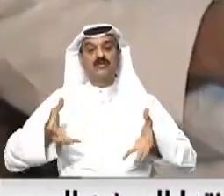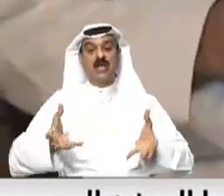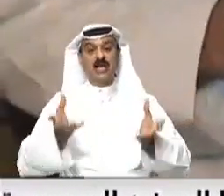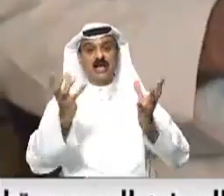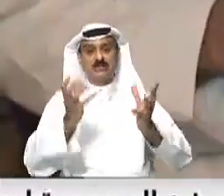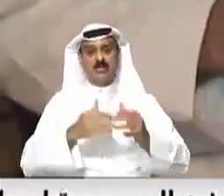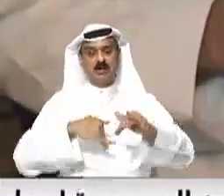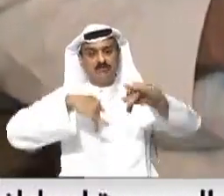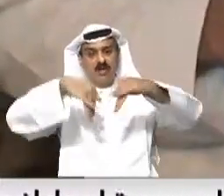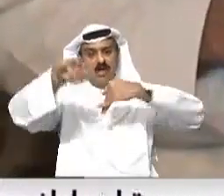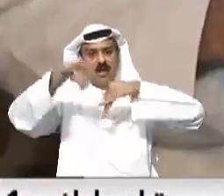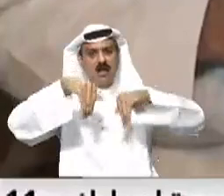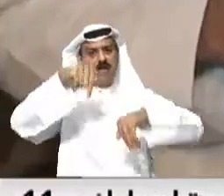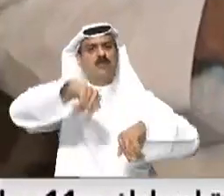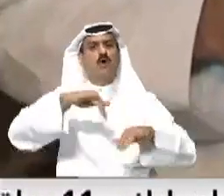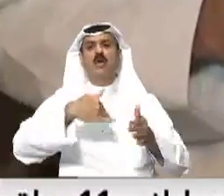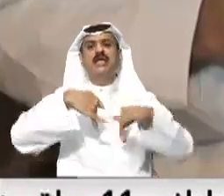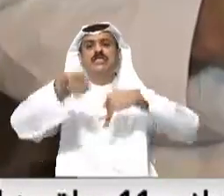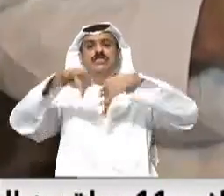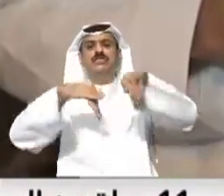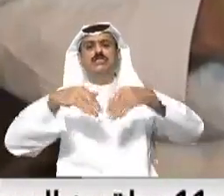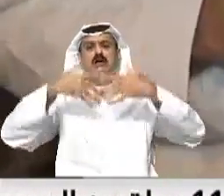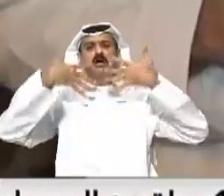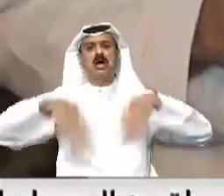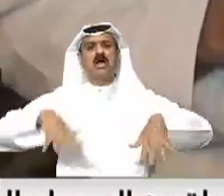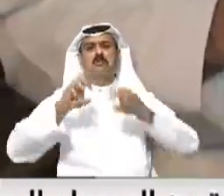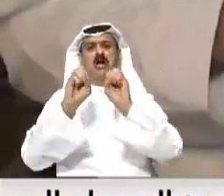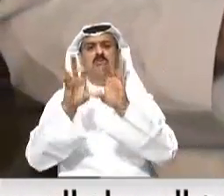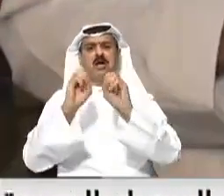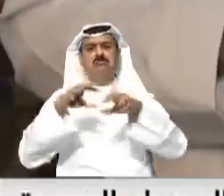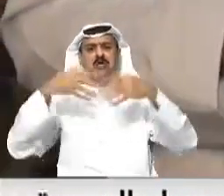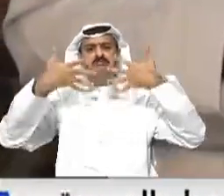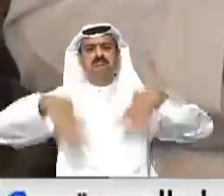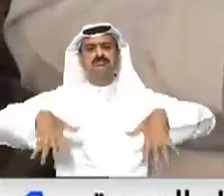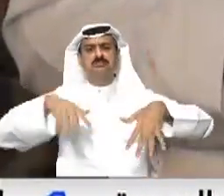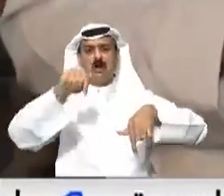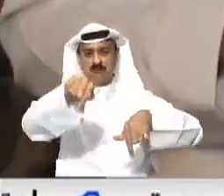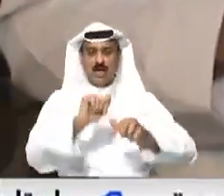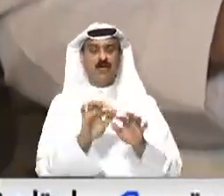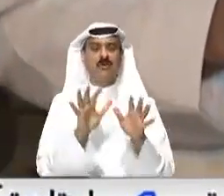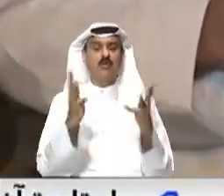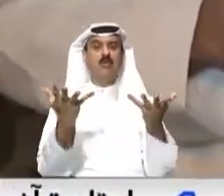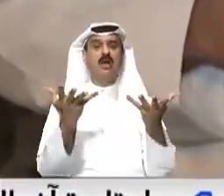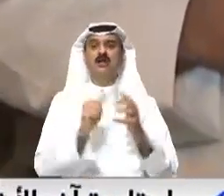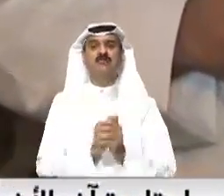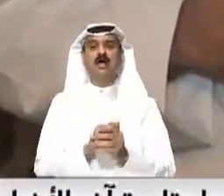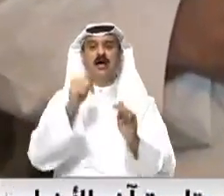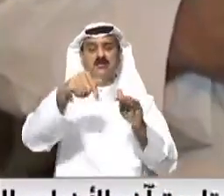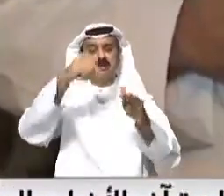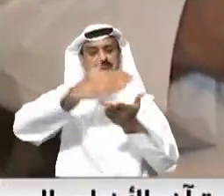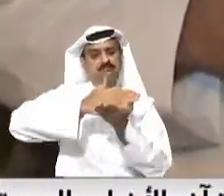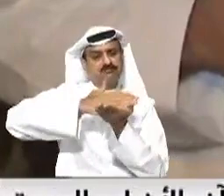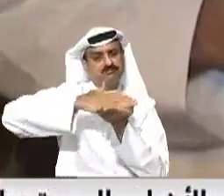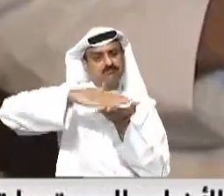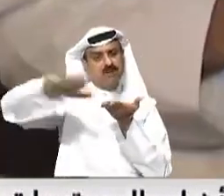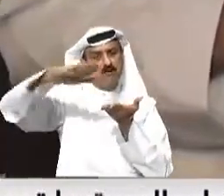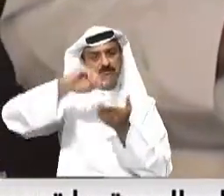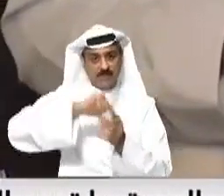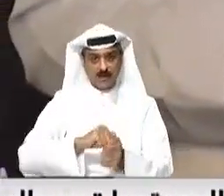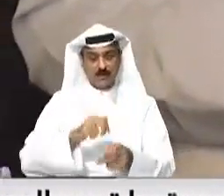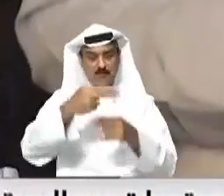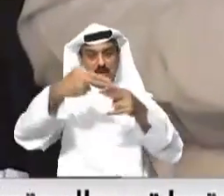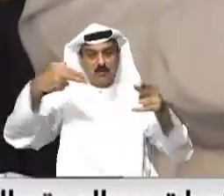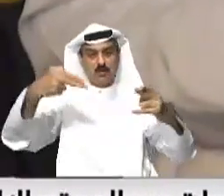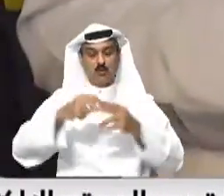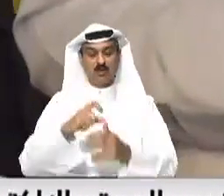لصيانة المواقع الأكثر تضررا في جانب، وخارطة الطريق الجديدة التي ستشهدها دولة الكويت